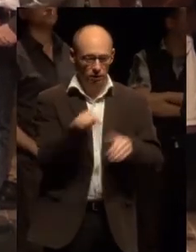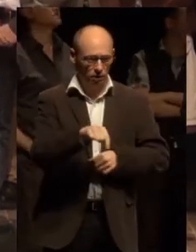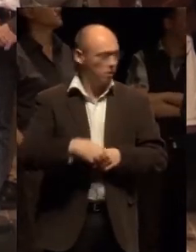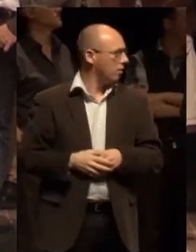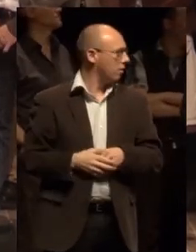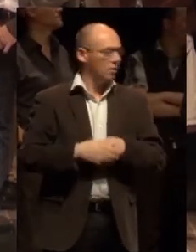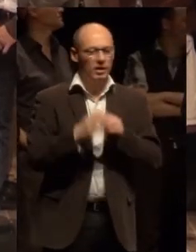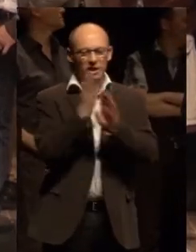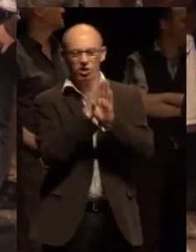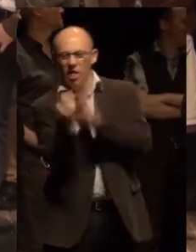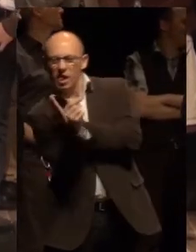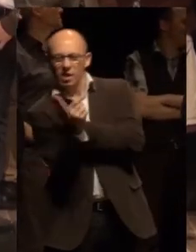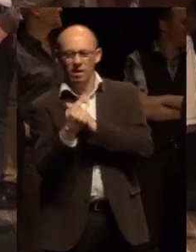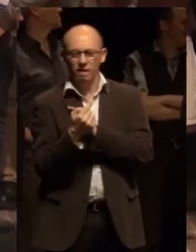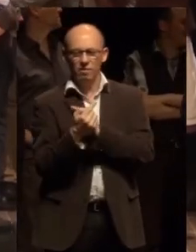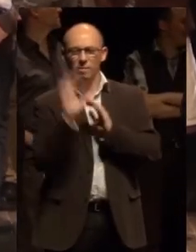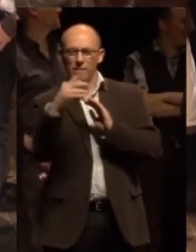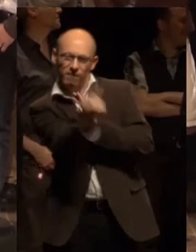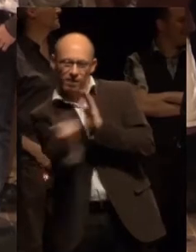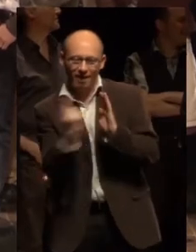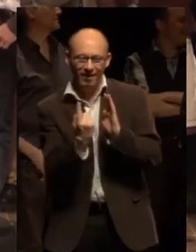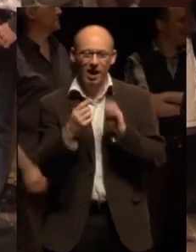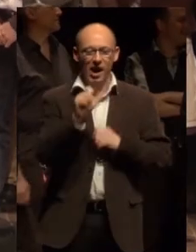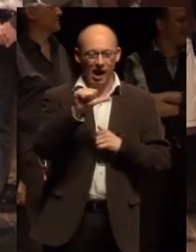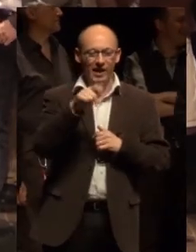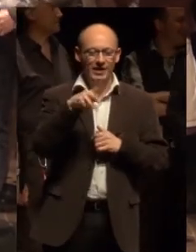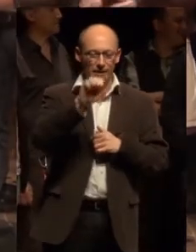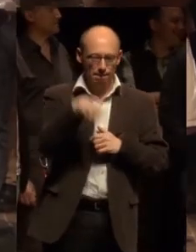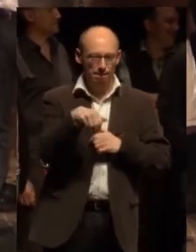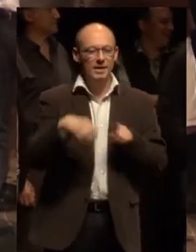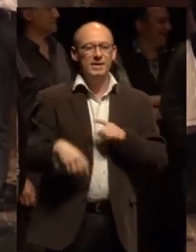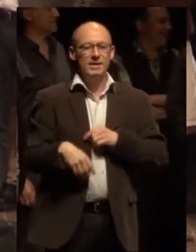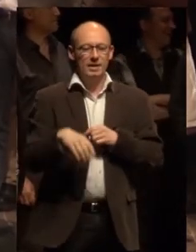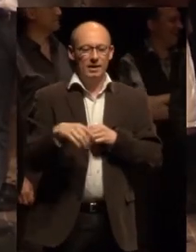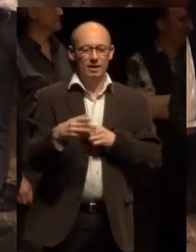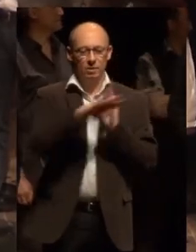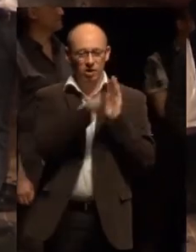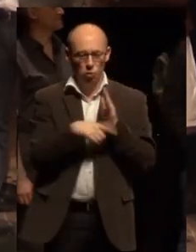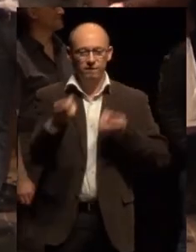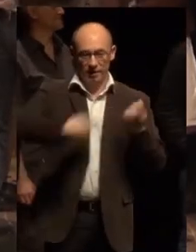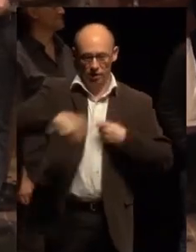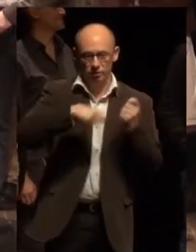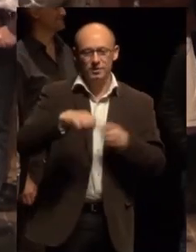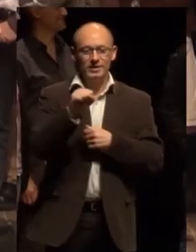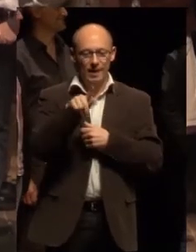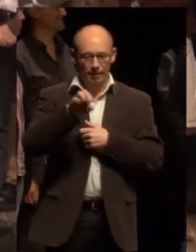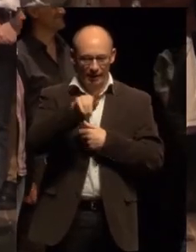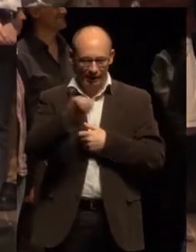Caché derrière, mais il va venir devant, Hakim Sabri, adjoint de finance.